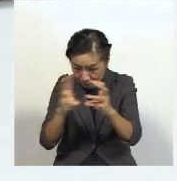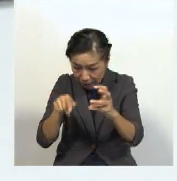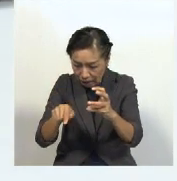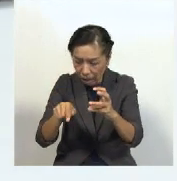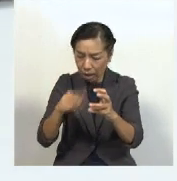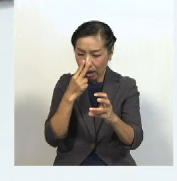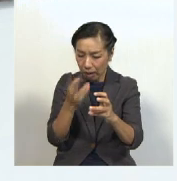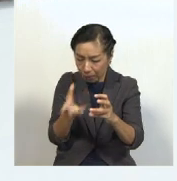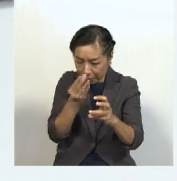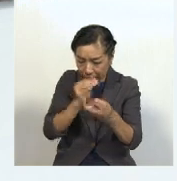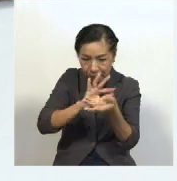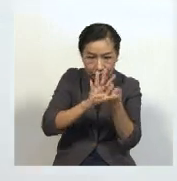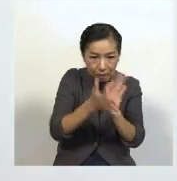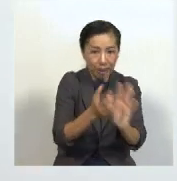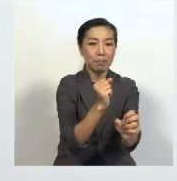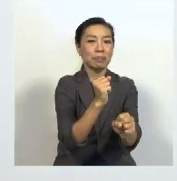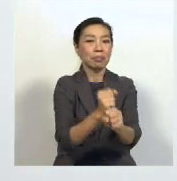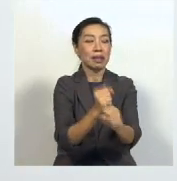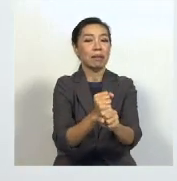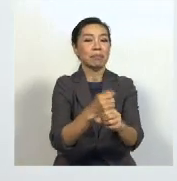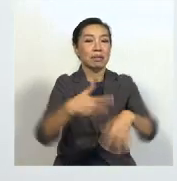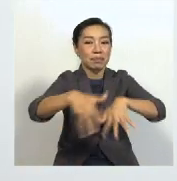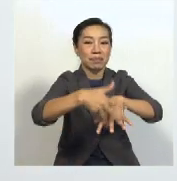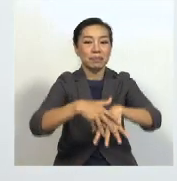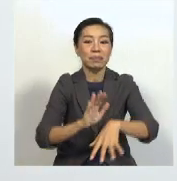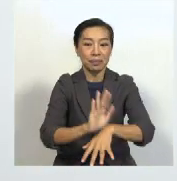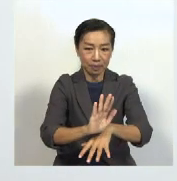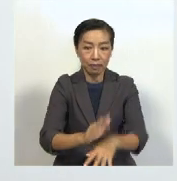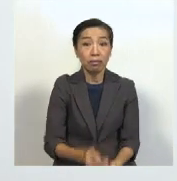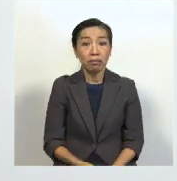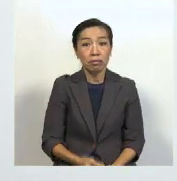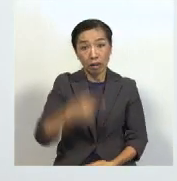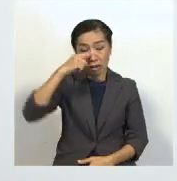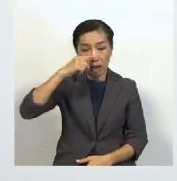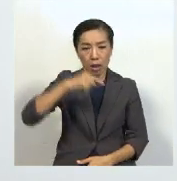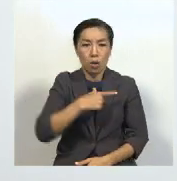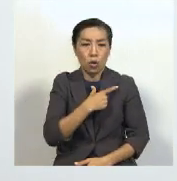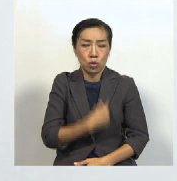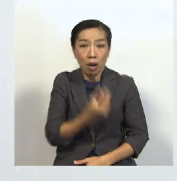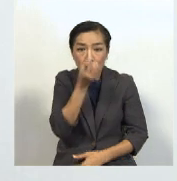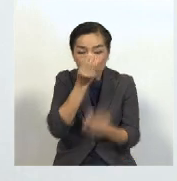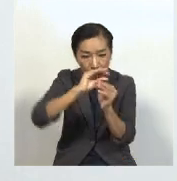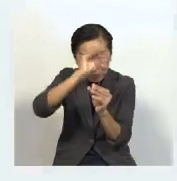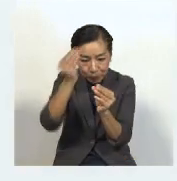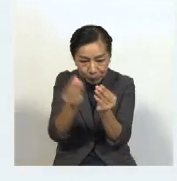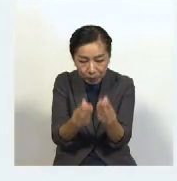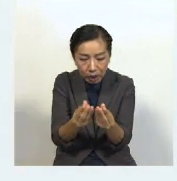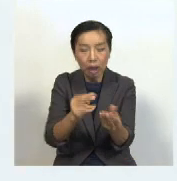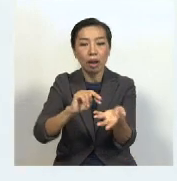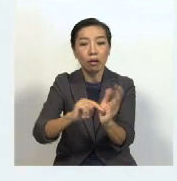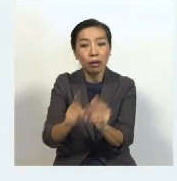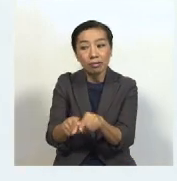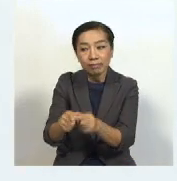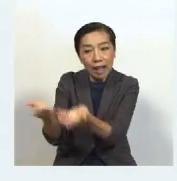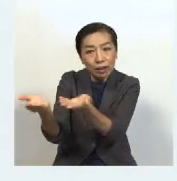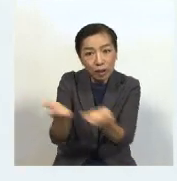กต์และตกแต่งด้วยเครื่องถมเงินลงยารูปพวงมาลัยเนื่องจากคนไทยนิยมใช้พวงมาลัยเป็นสัญลักษณ์ของการต้อนรับ